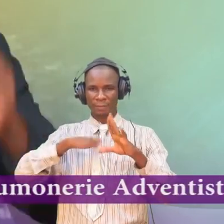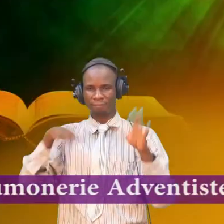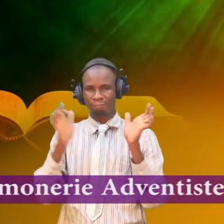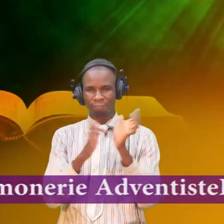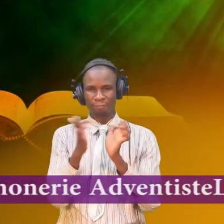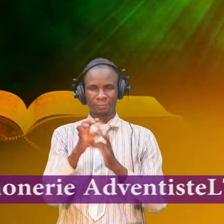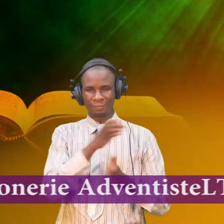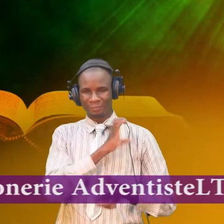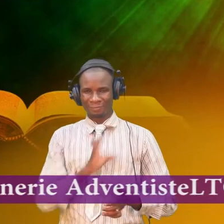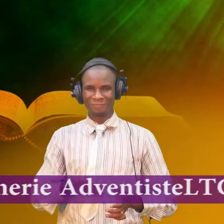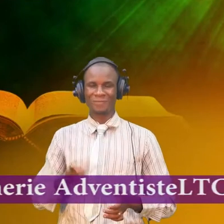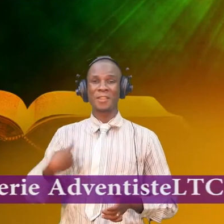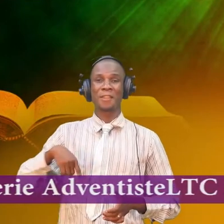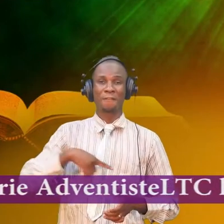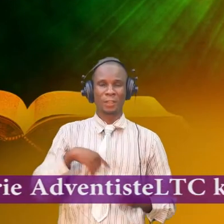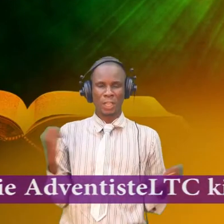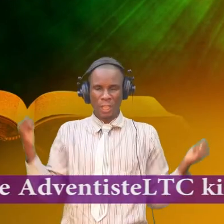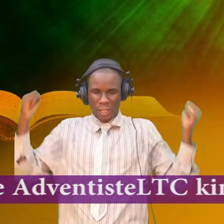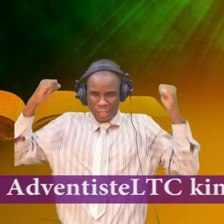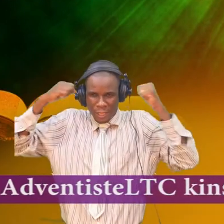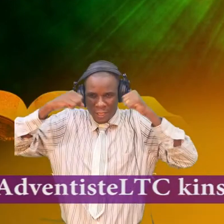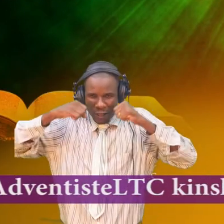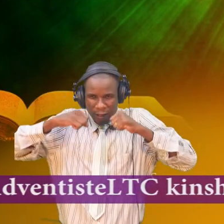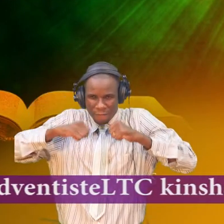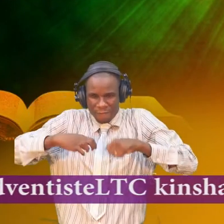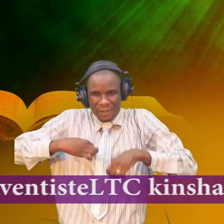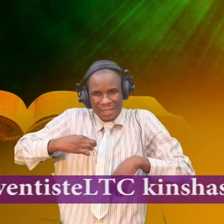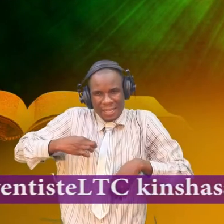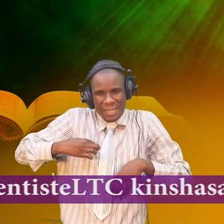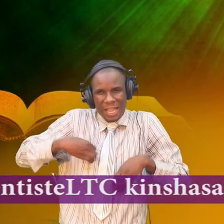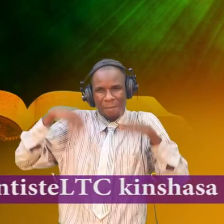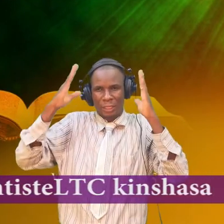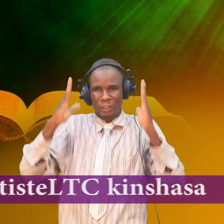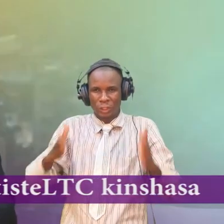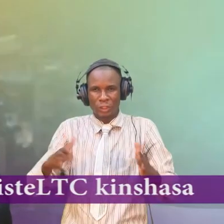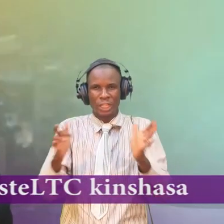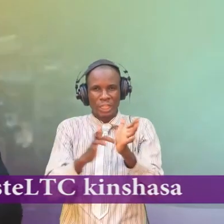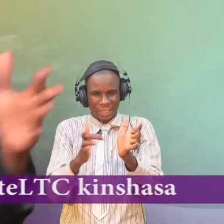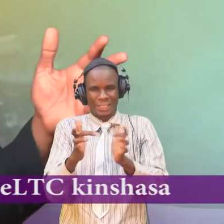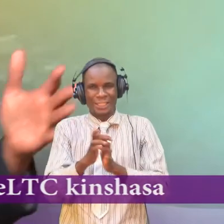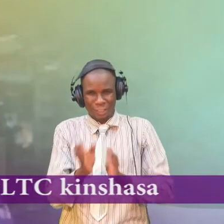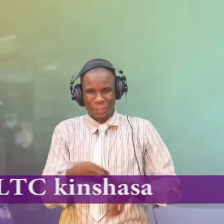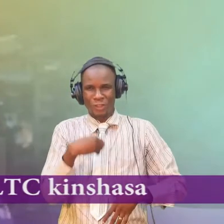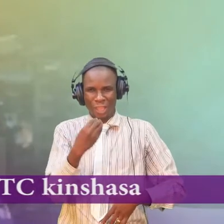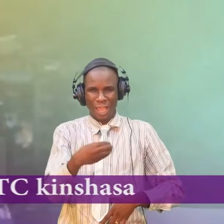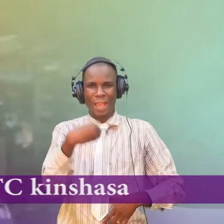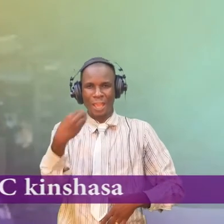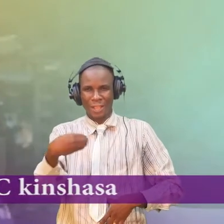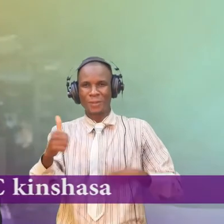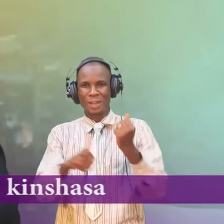10:45 Yesu anasema kwamba alikuja kutoa nafsi yake iwe fidia ya